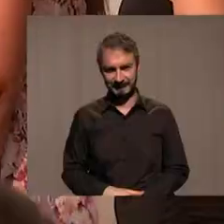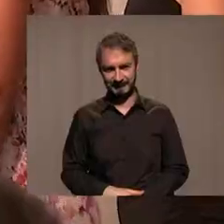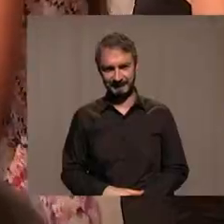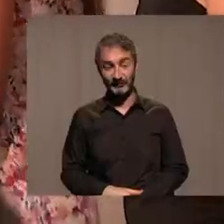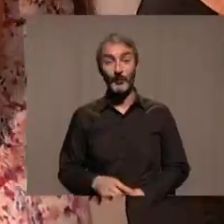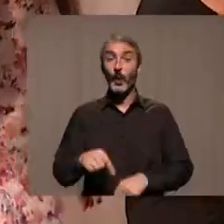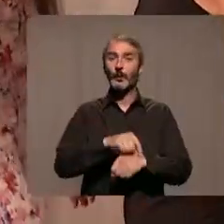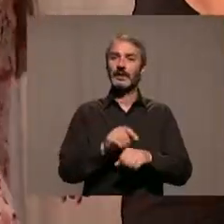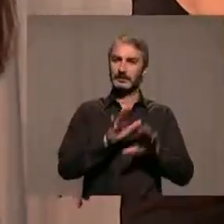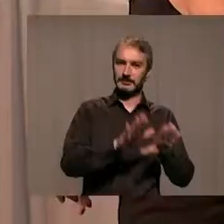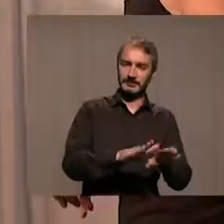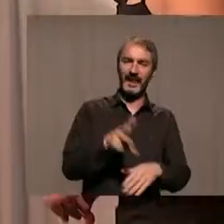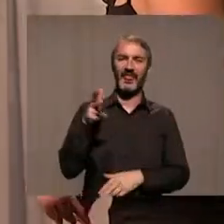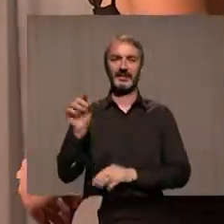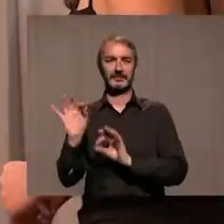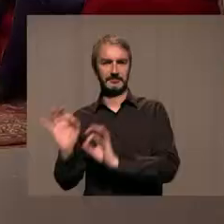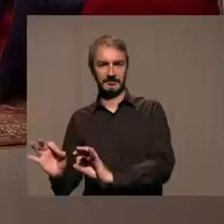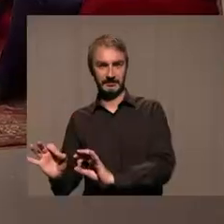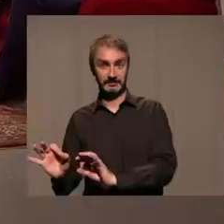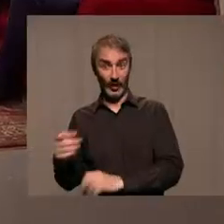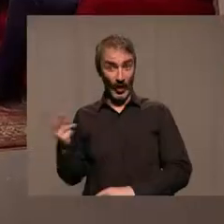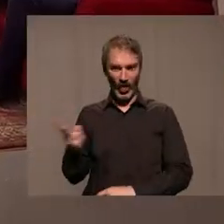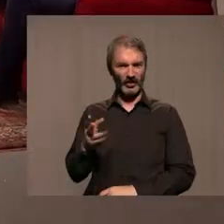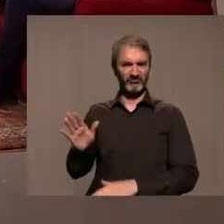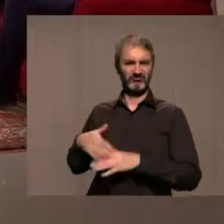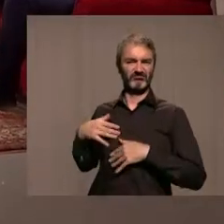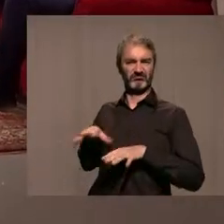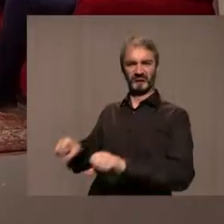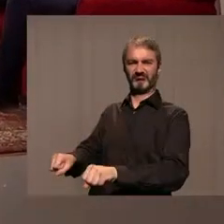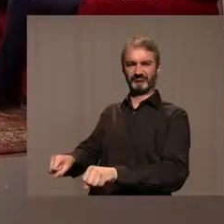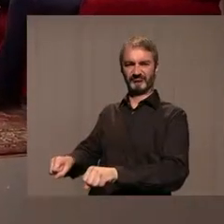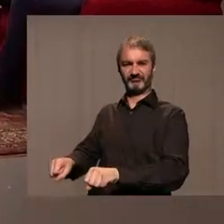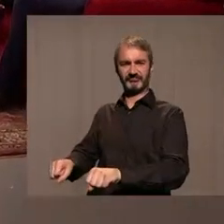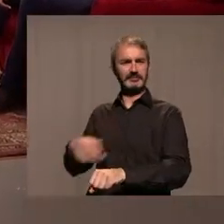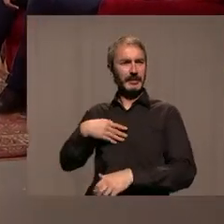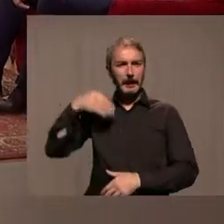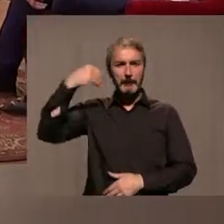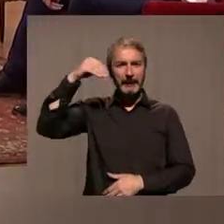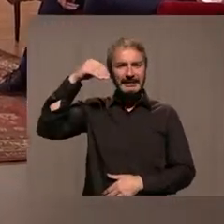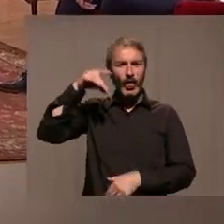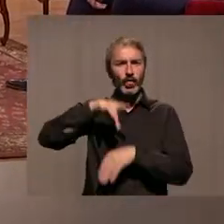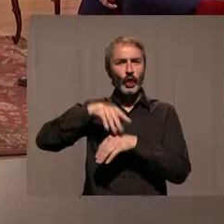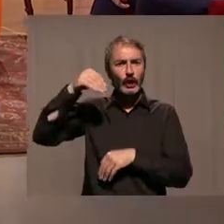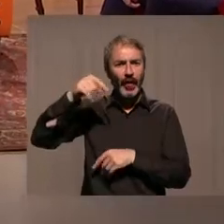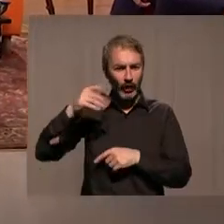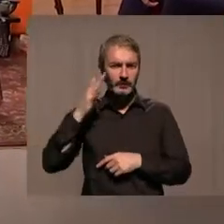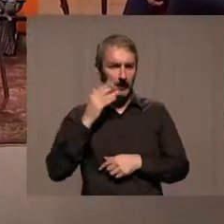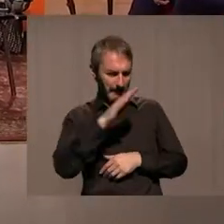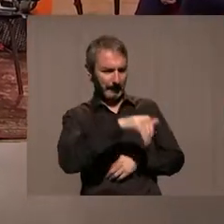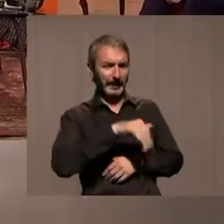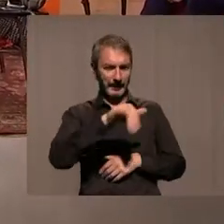i dret. Sí. A ells dos me'ls menjo jo. Què et sembla, Maria? I màster i doctorado per aquí, per favor. I vosaltres